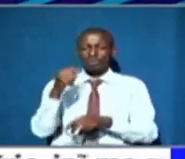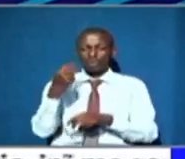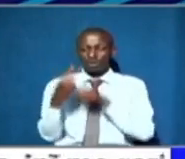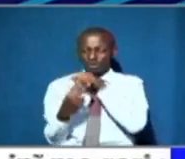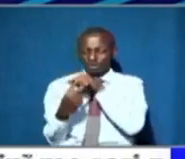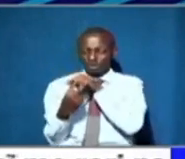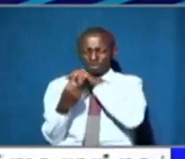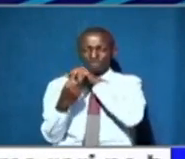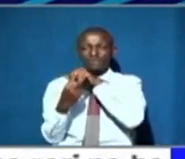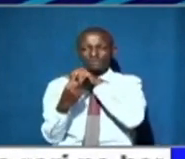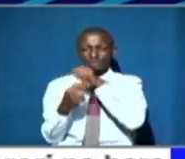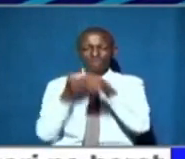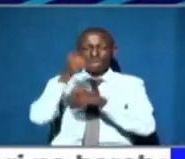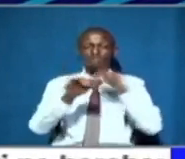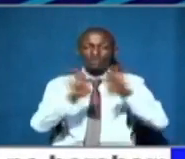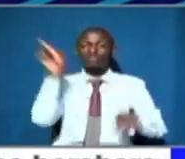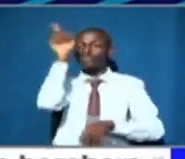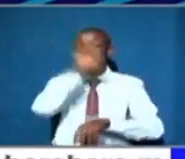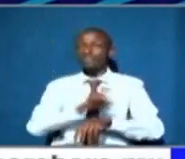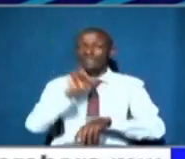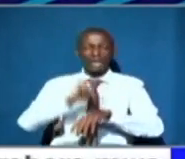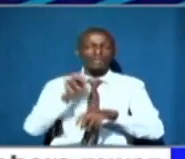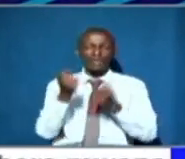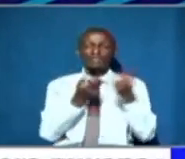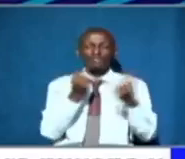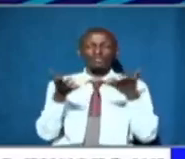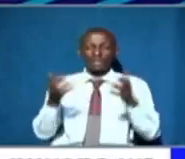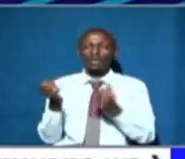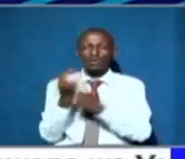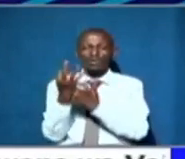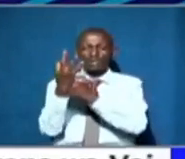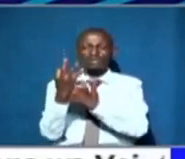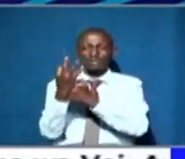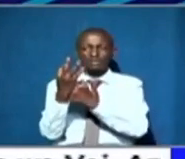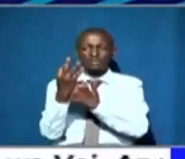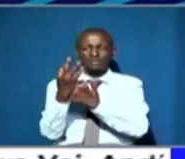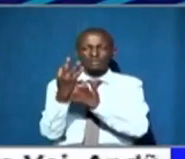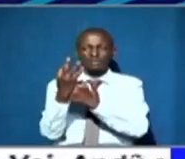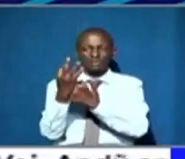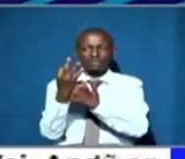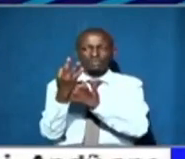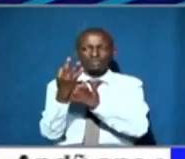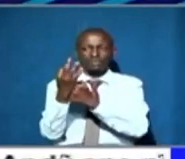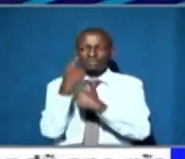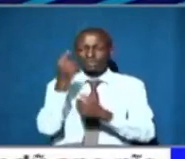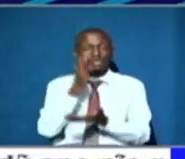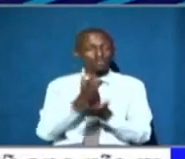22.7 mm riu nuona kuma wahinguo ni ugwite uo kadhati mm eke ngwire na ndi handu